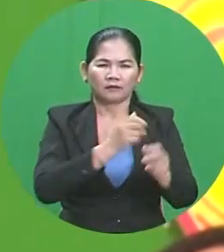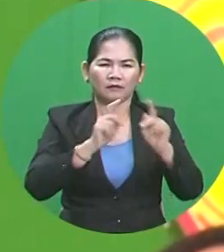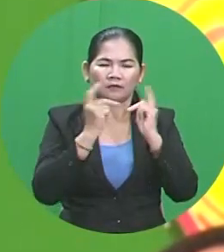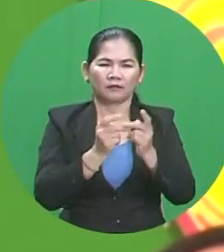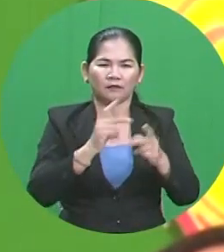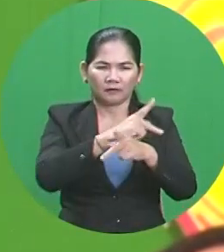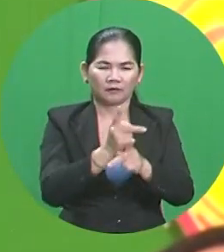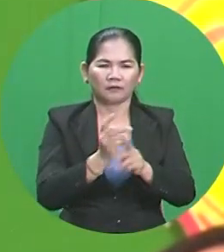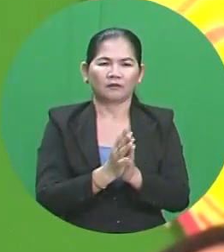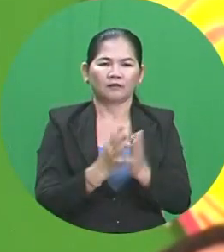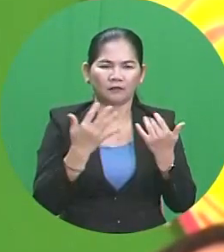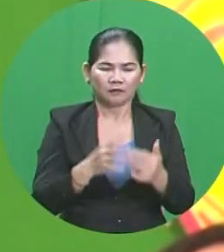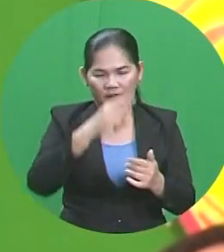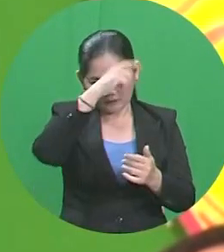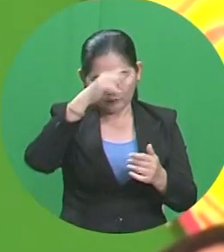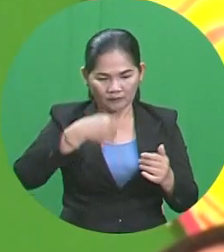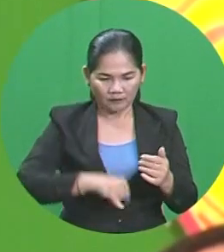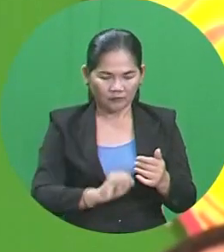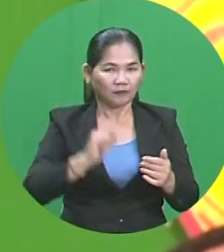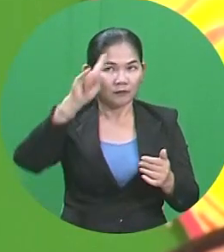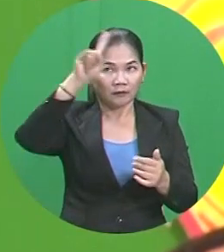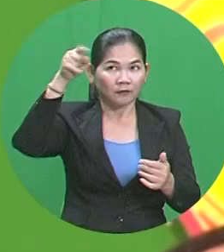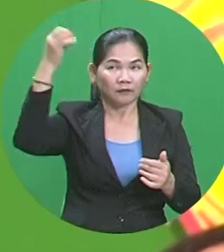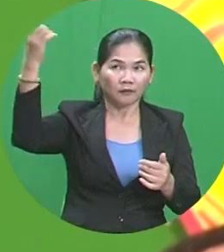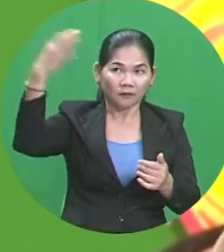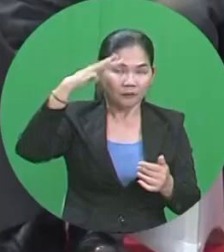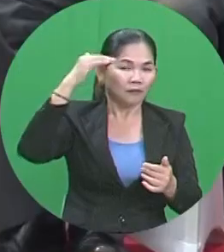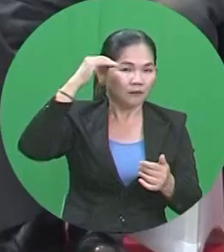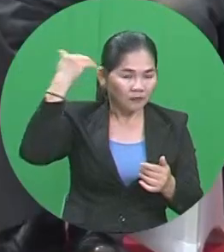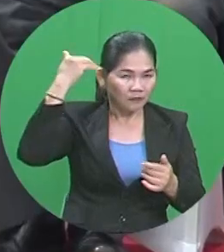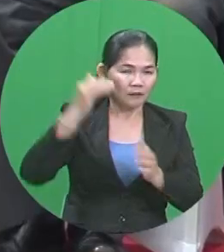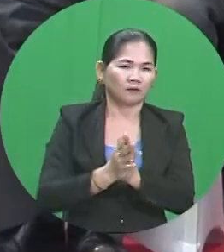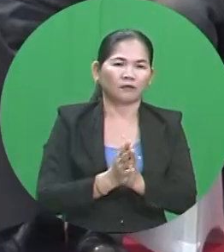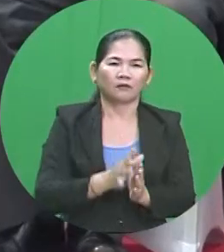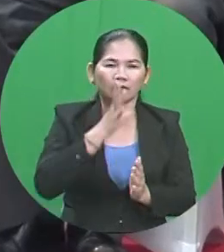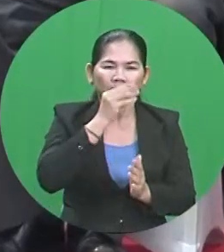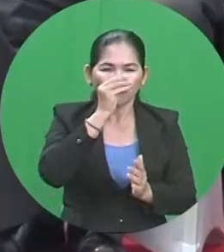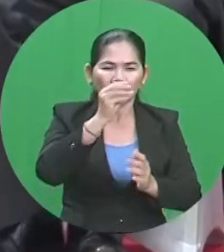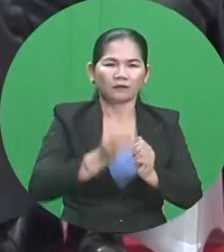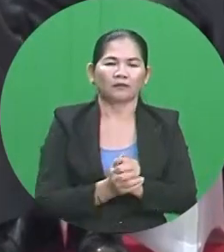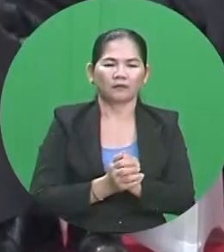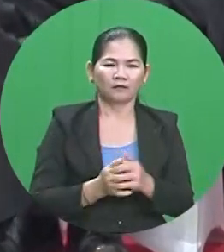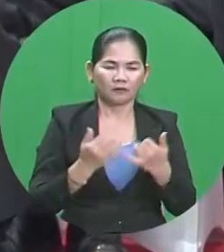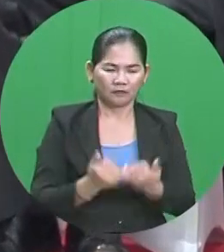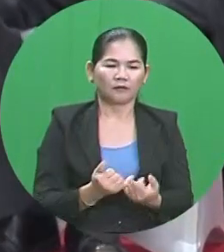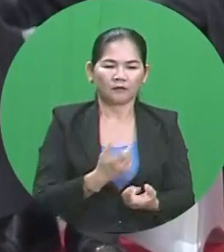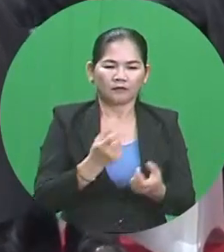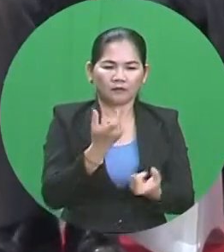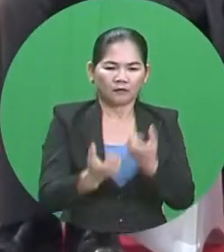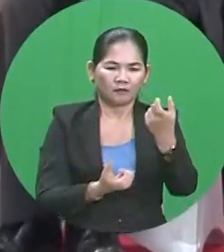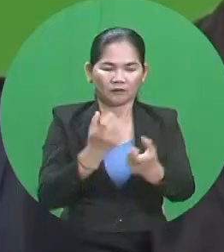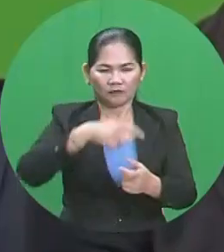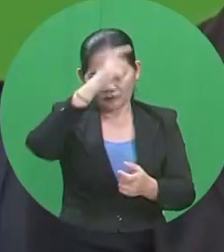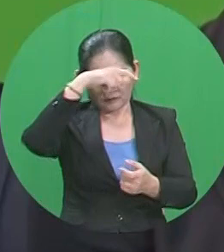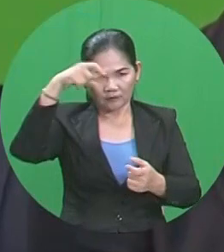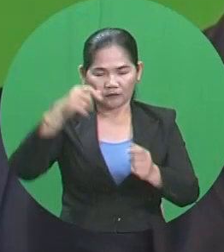ការផលិតភាពយន្តរឿងកូនប្រុសក្រោមពន្លឺព្រះច័ន្ទពេញបរមីមានប្រសាសន៍ថាដោយសារដំណើររឿងនៃខ្សែ